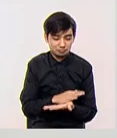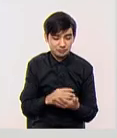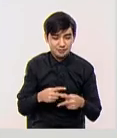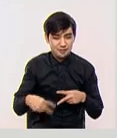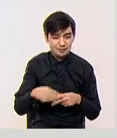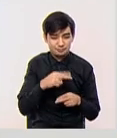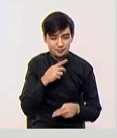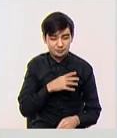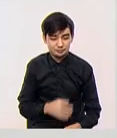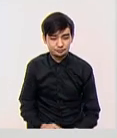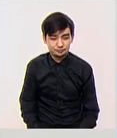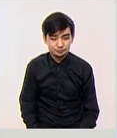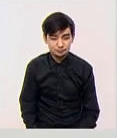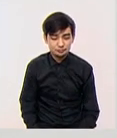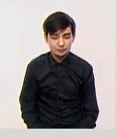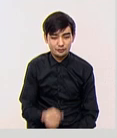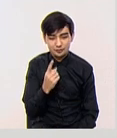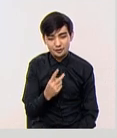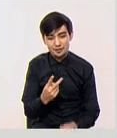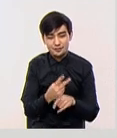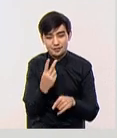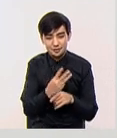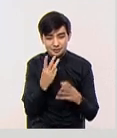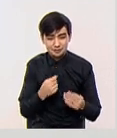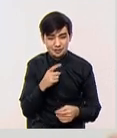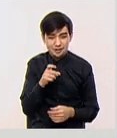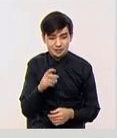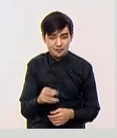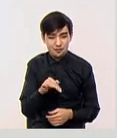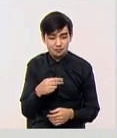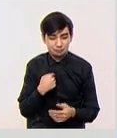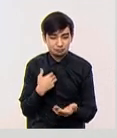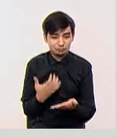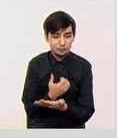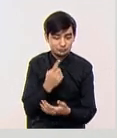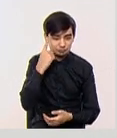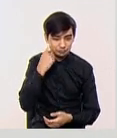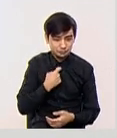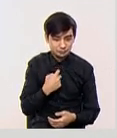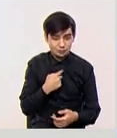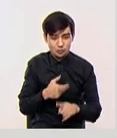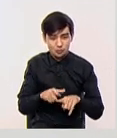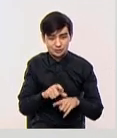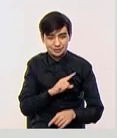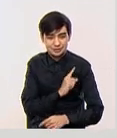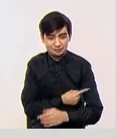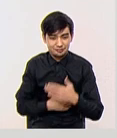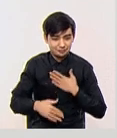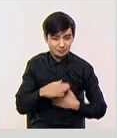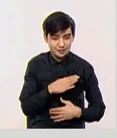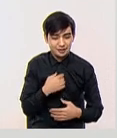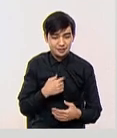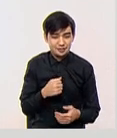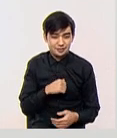екен. Бірнеше күн бұрын халық қайырымдылық қорынан хабарласып, конкурста жүлде ұтқанымызды айтқанда өте қуандық. Топ мүшелері